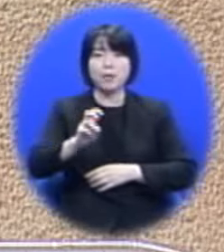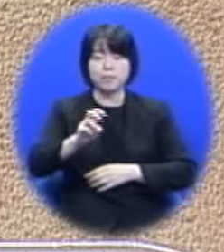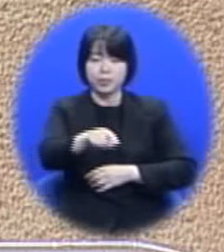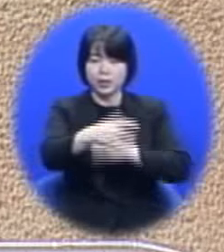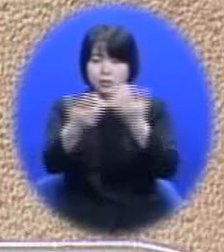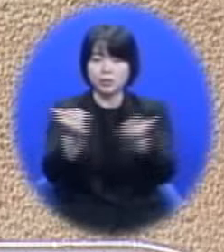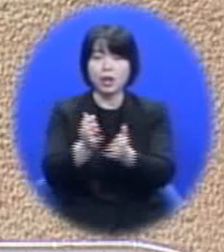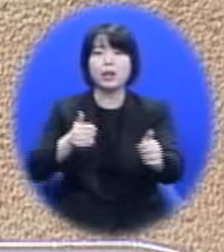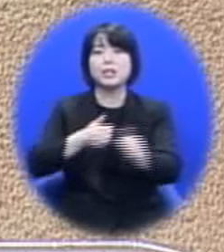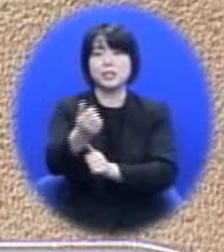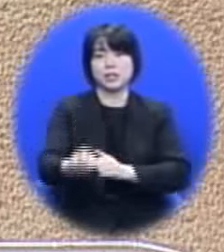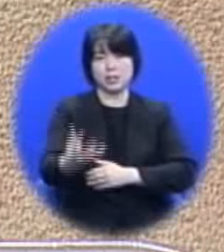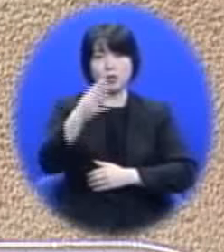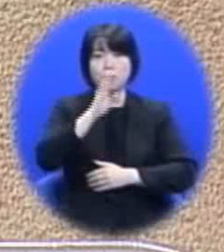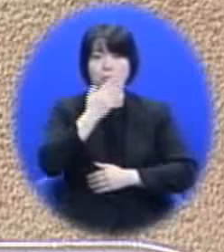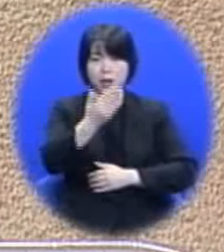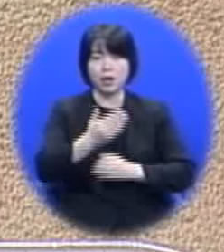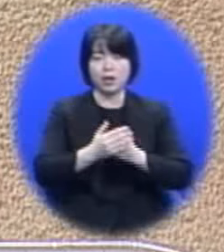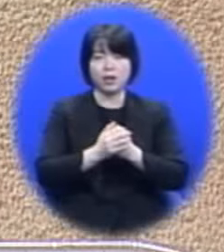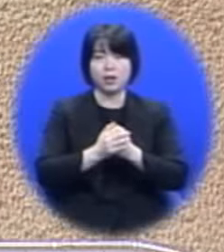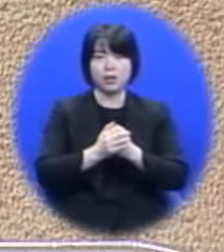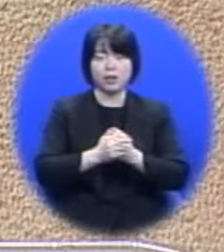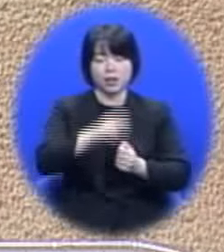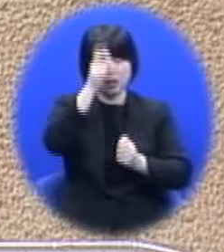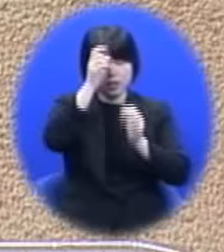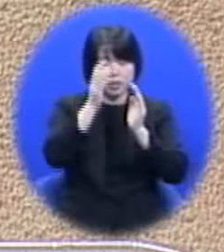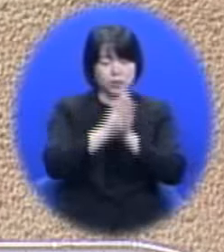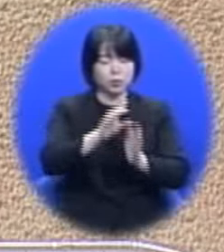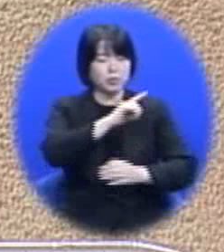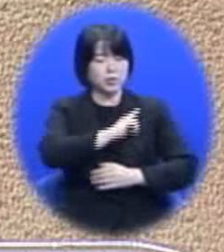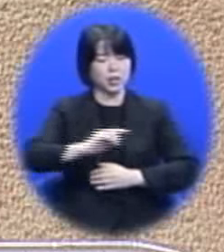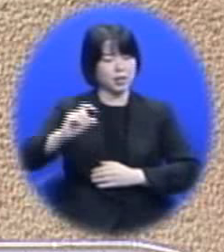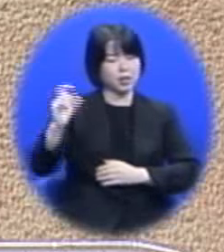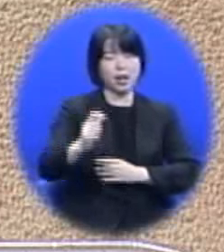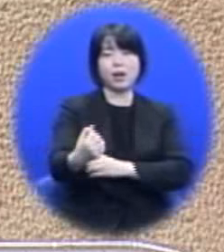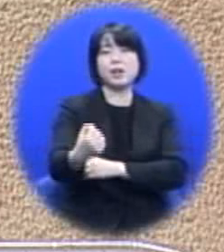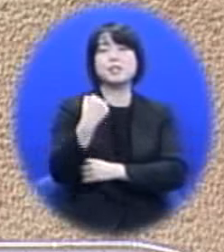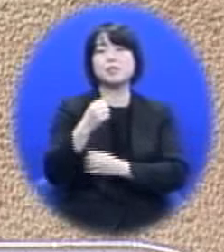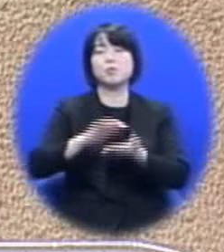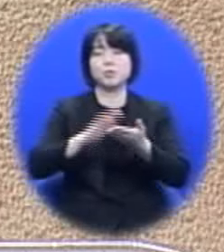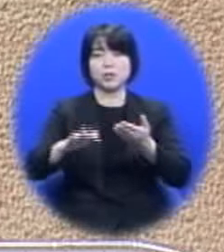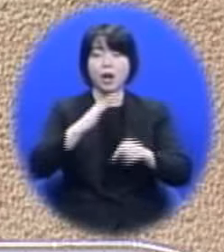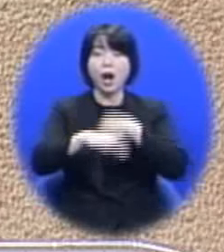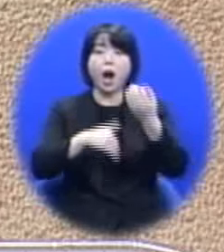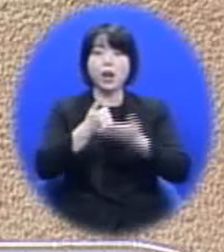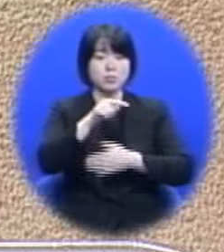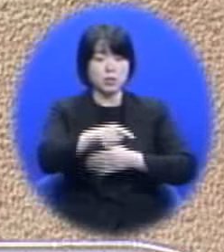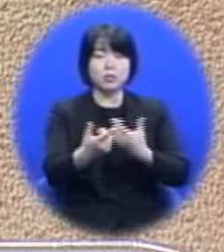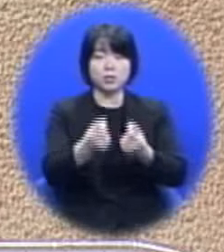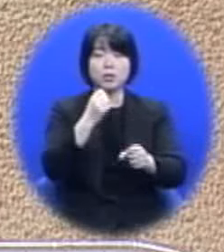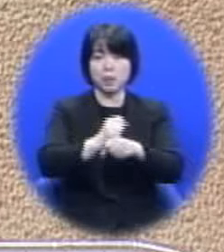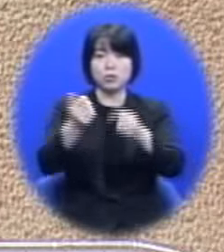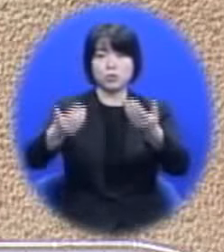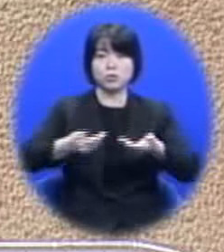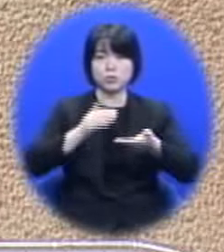기도는요 정말 가장 강력한 힘이에요. 하나님이 그렇게 하셨어요. 그리고 우리에게 그런 기도의